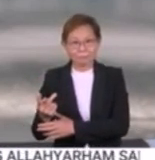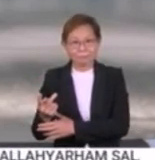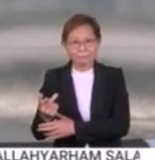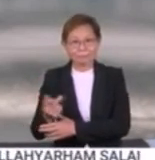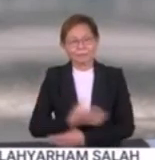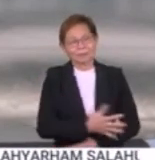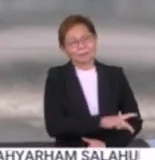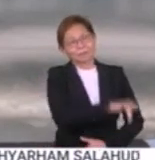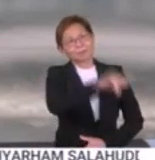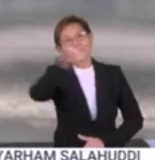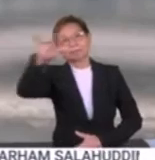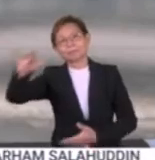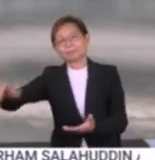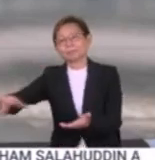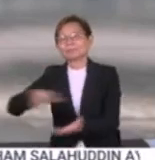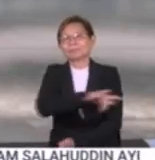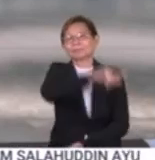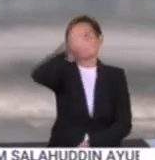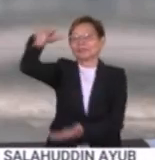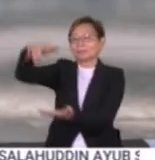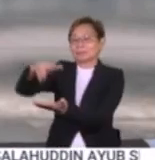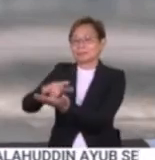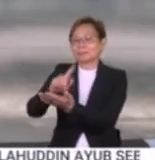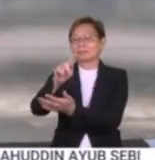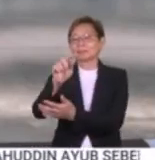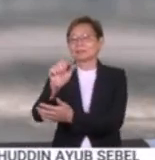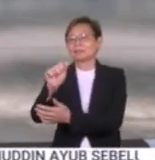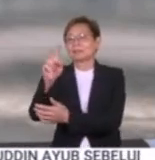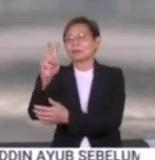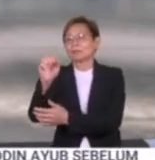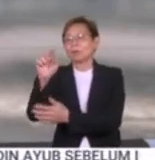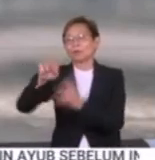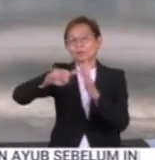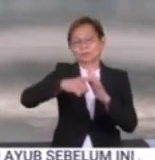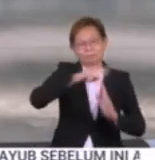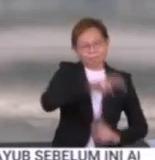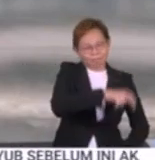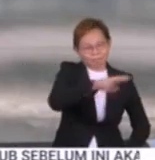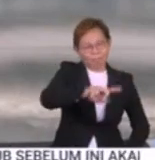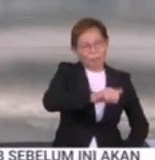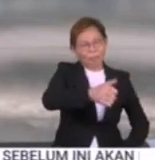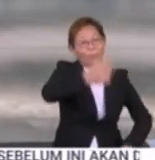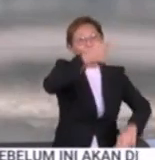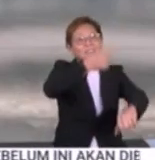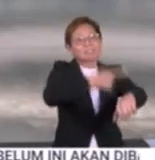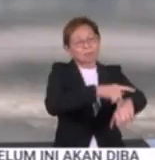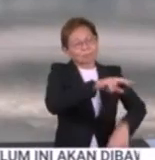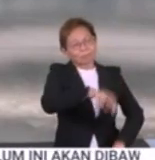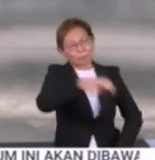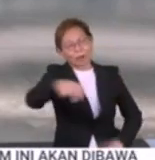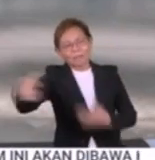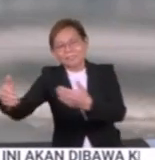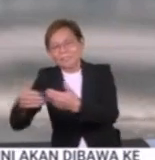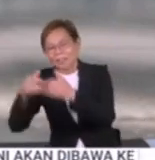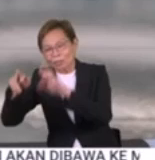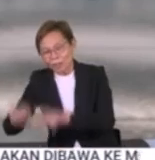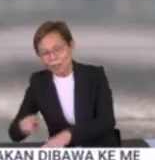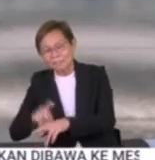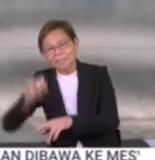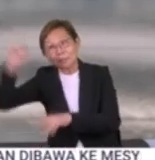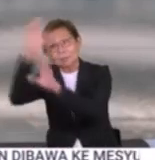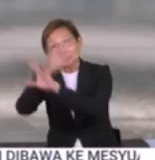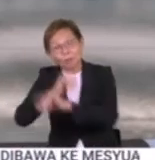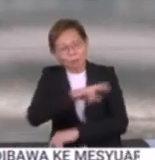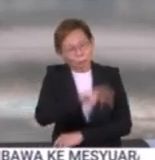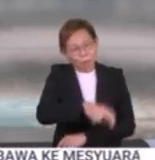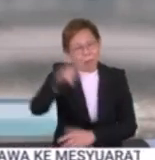berangkat tiba di lapangan terbang tawaug bagi memuliakan pengembaraan dan julung kali mendekati rakyat di sawah dan sawah